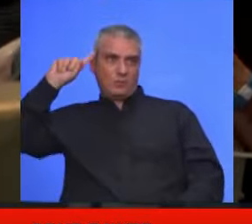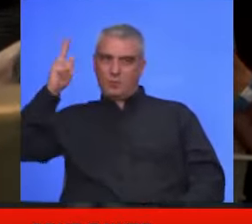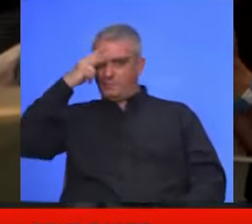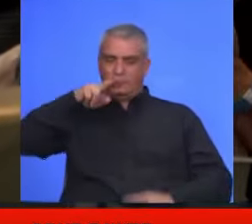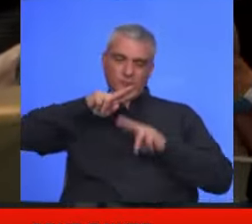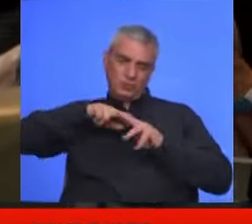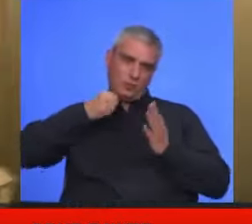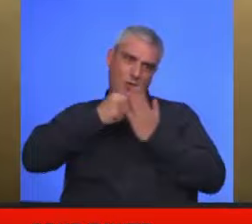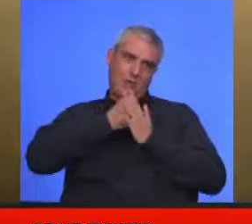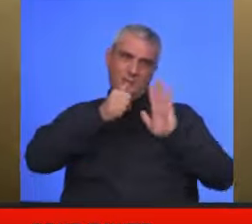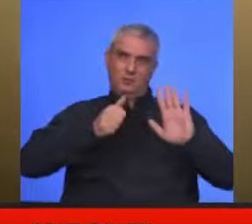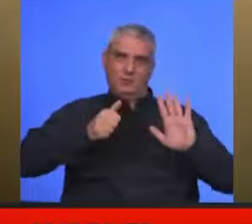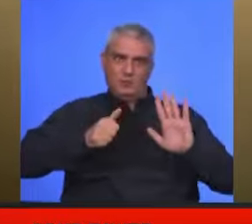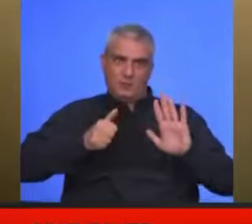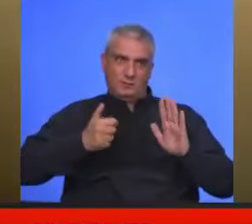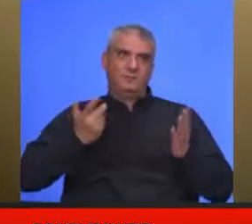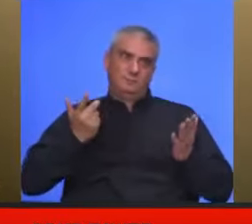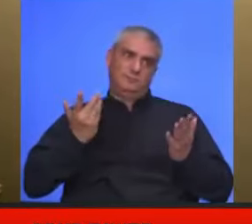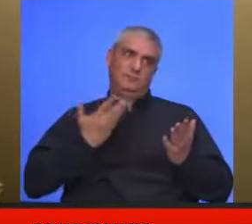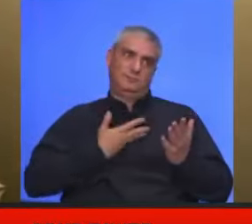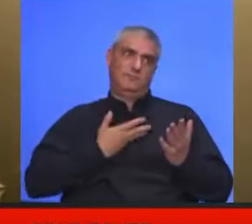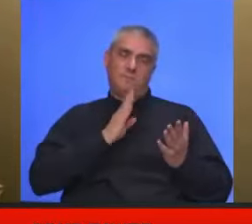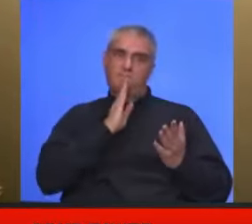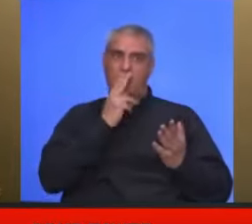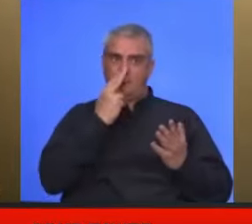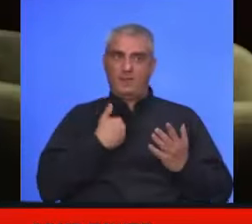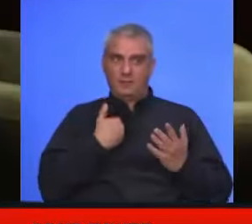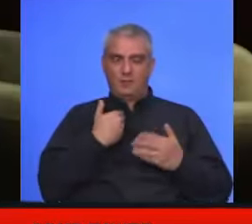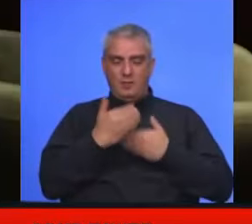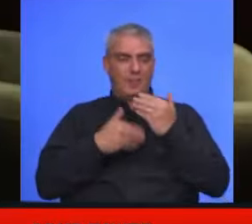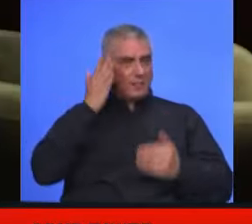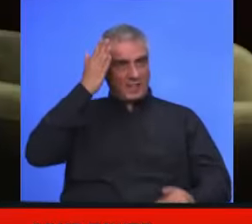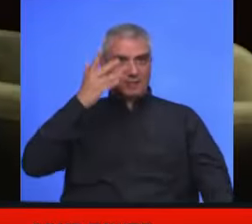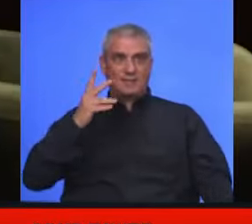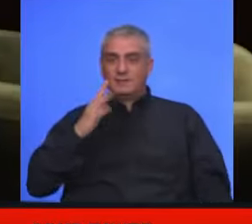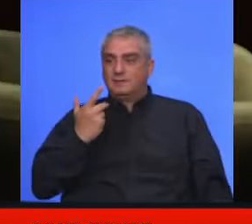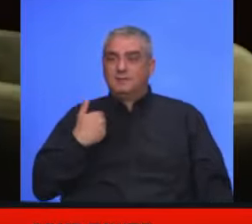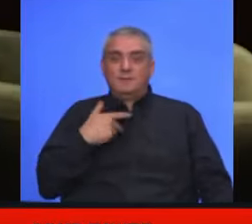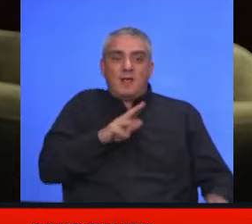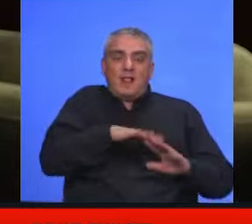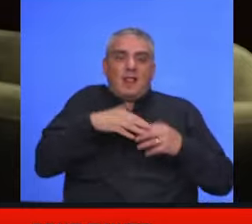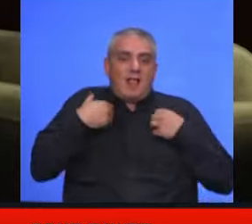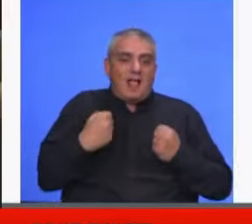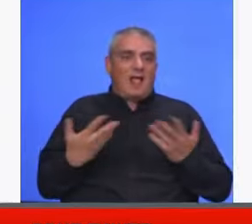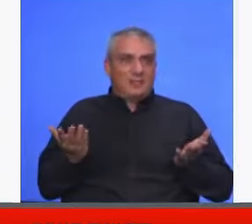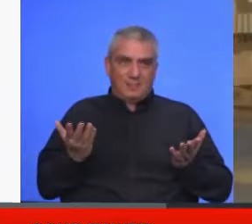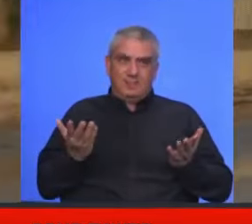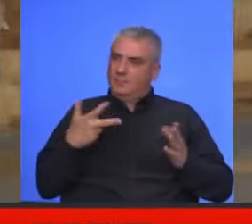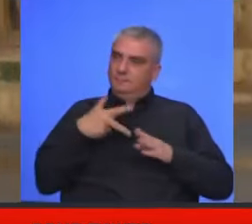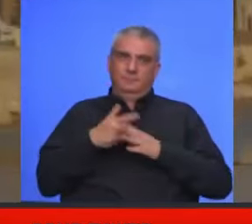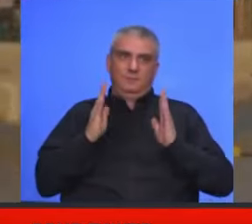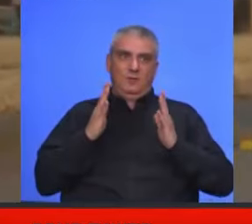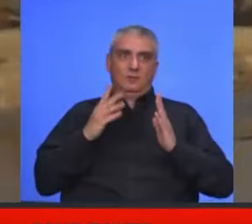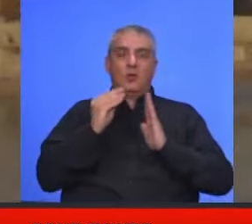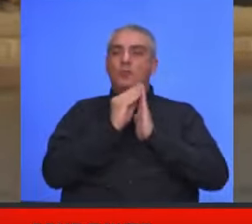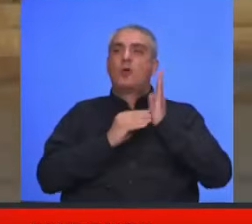ישארו עד סוף יוני, וזה מהווה בעיה מבחינתנו לקראת העתיד. האי ודאות הזה זה משהו שהוא מאוד מאוד באוכרנו. מדוח